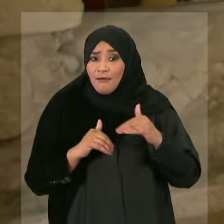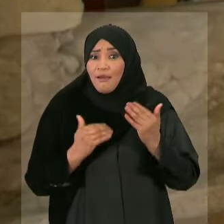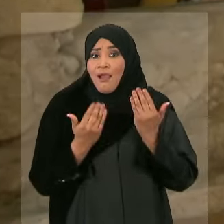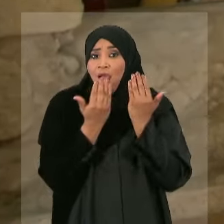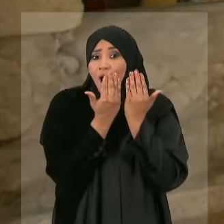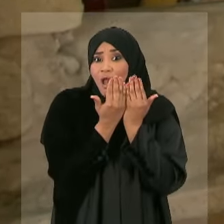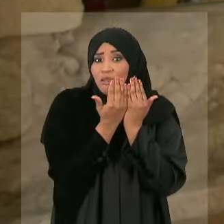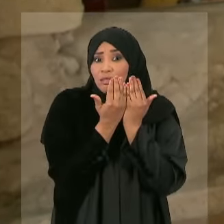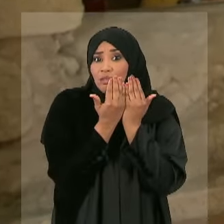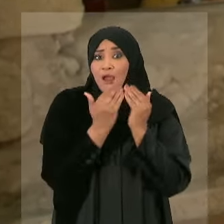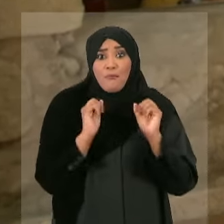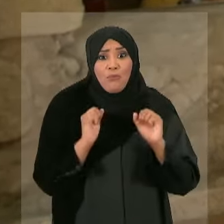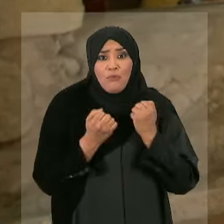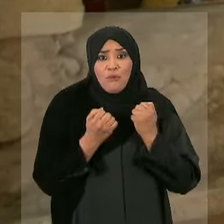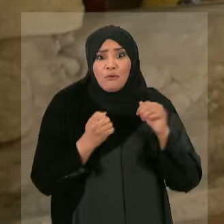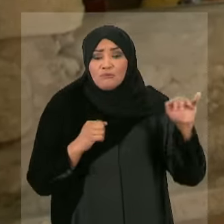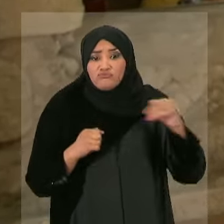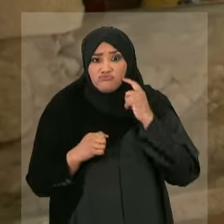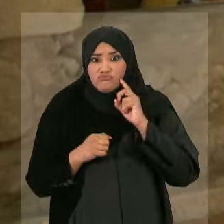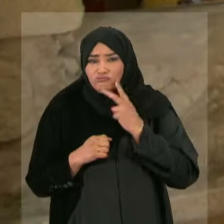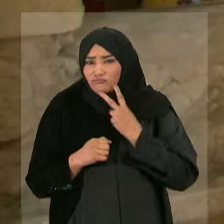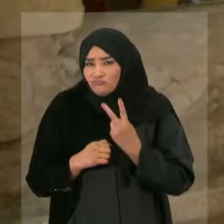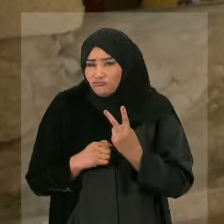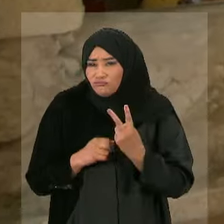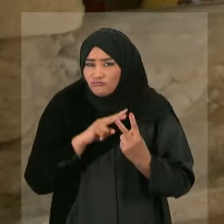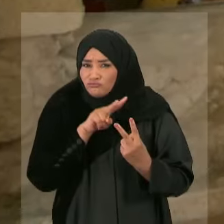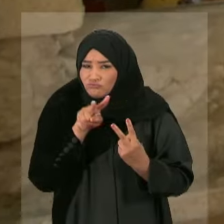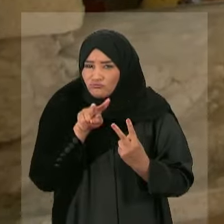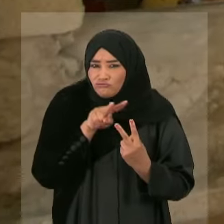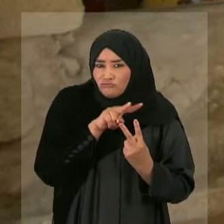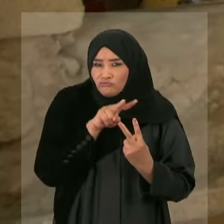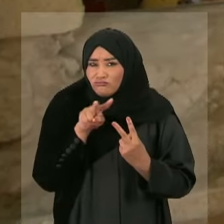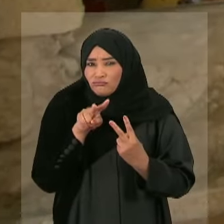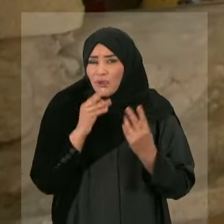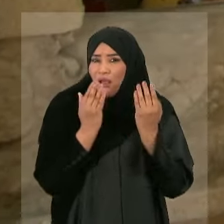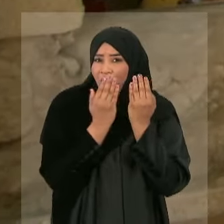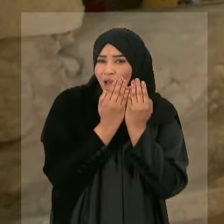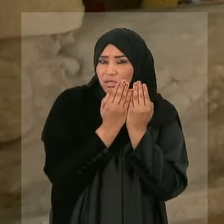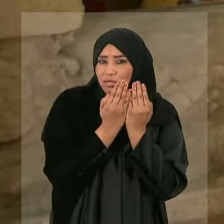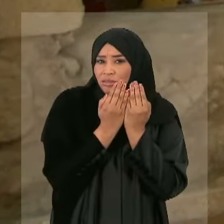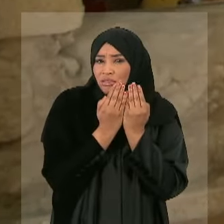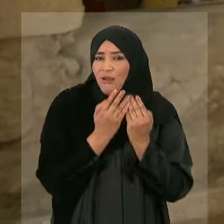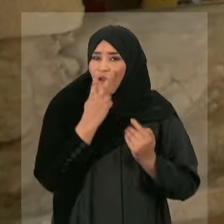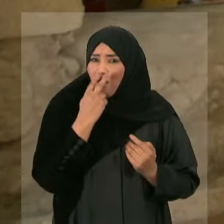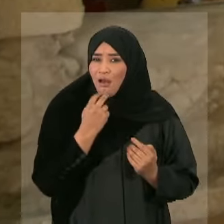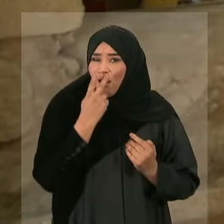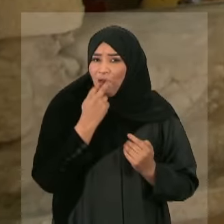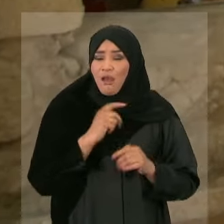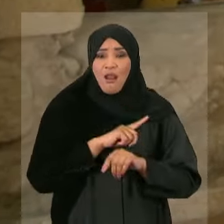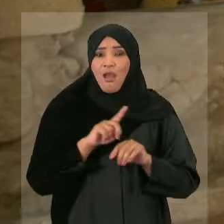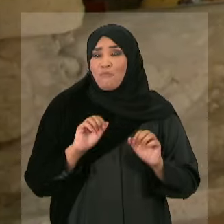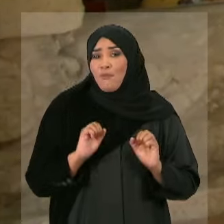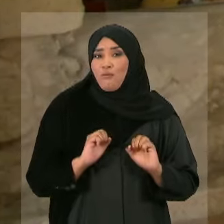يعني رفضت كل، قلت لي إيش كنت ساوي أنا مش قادرة ولا أحمل أكورديون، أنا كنت أعزف على الأكورديون ولا أنشد. كان